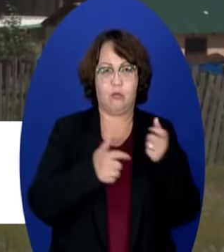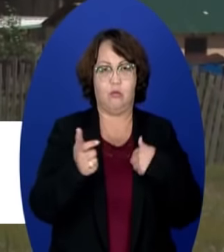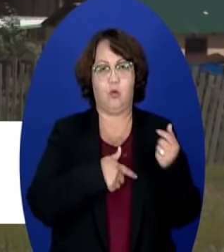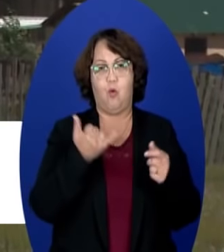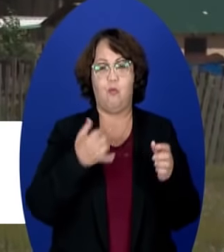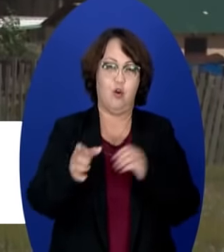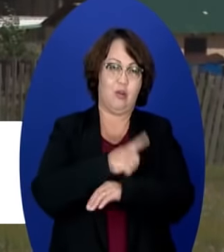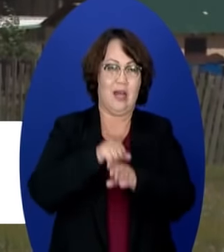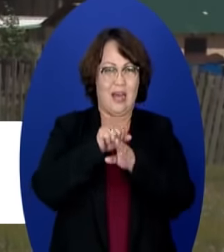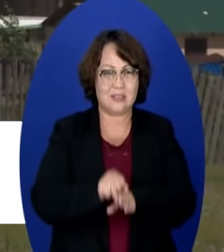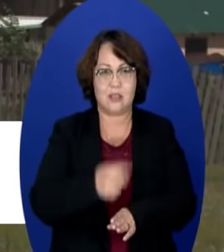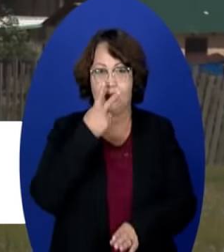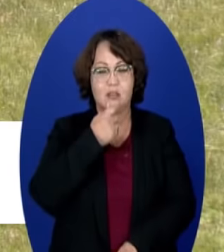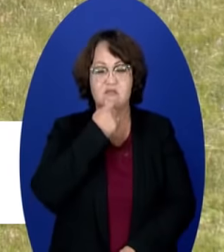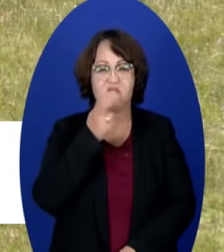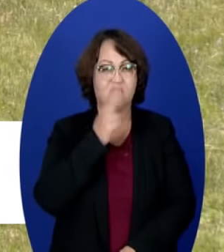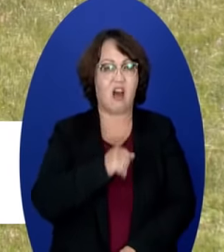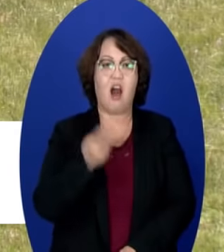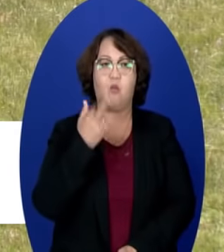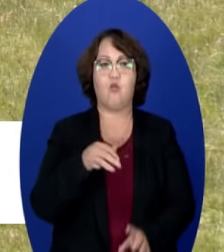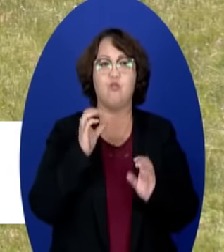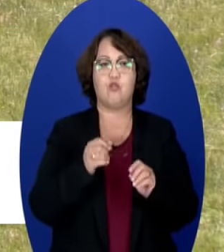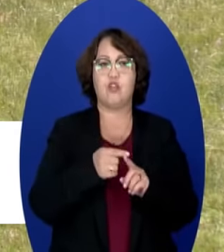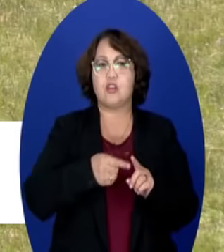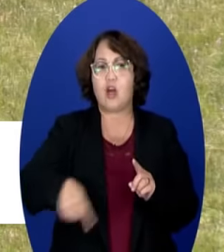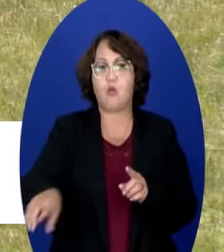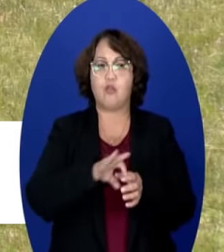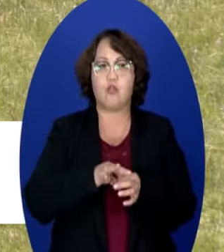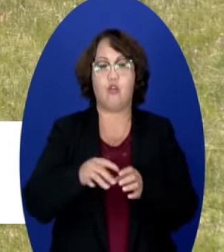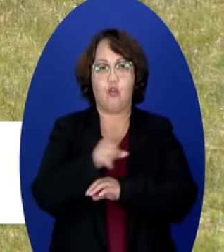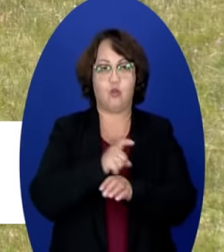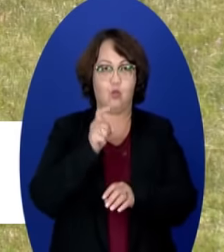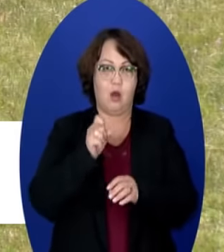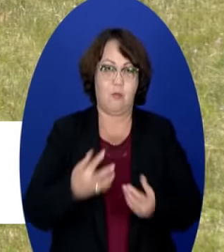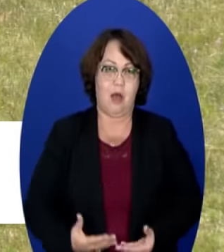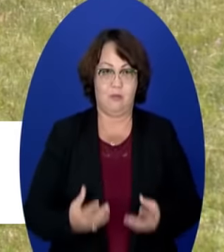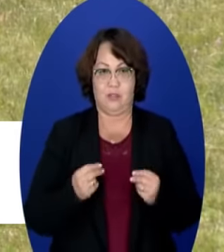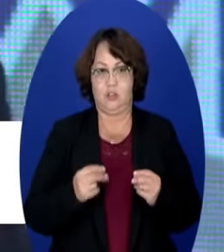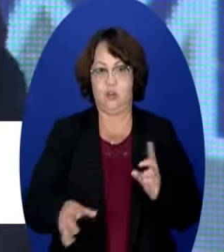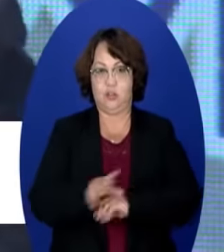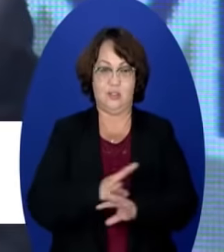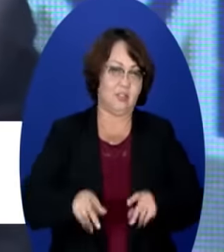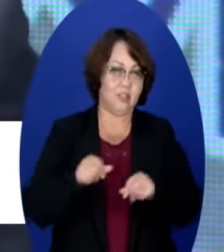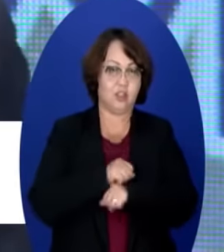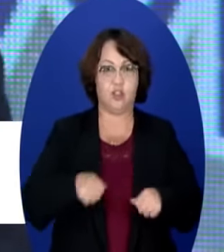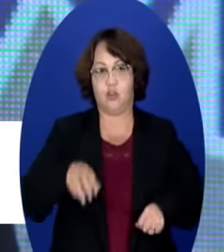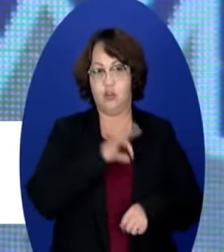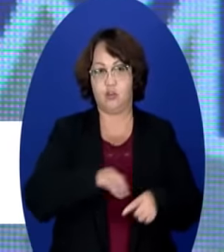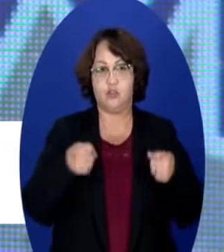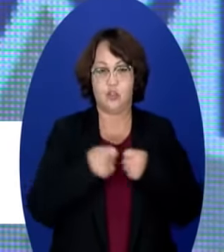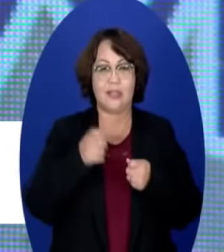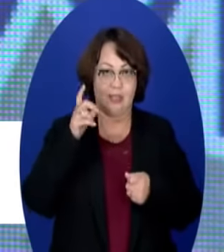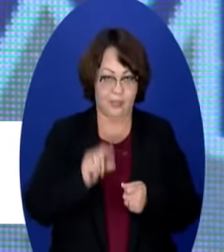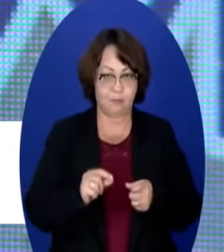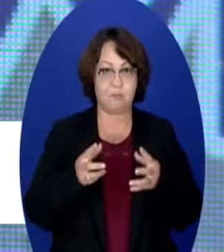хот ачаалал дийлэхгүй болж байна. Тиймээс дагуул хотод хүн амын амьдрах орчинг сайжруулах зам мөн иргэдийн орлогод нийцсэн хямд үнэтэй орон